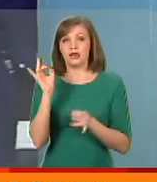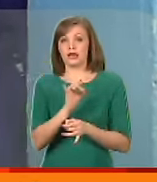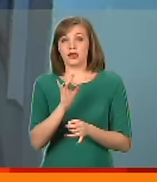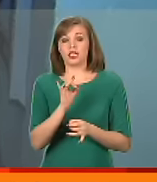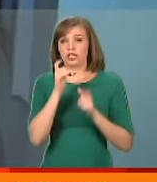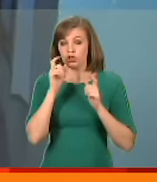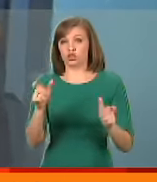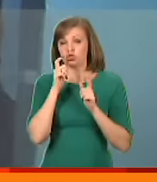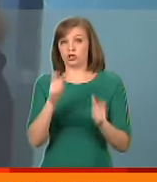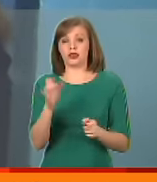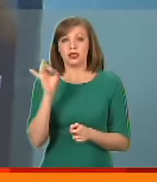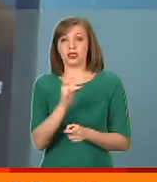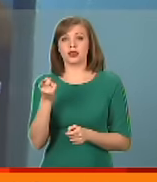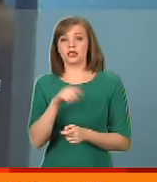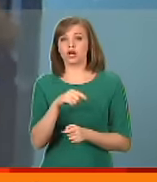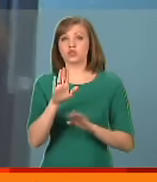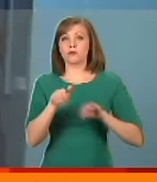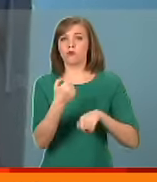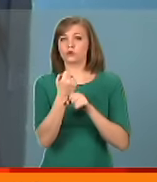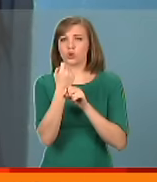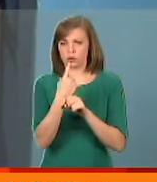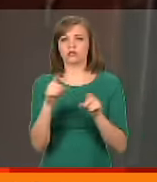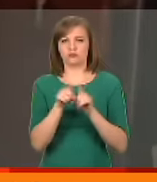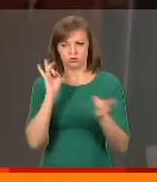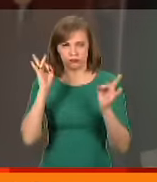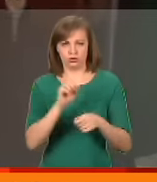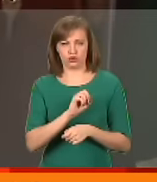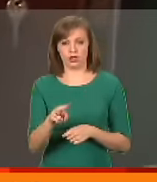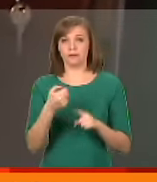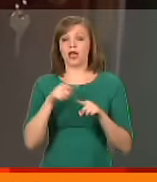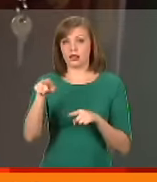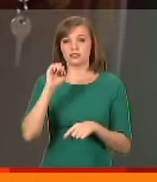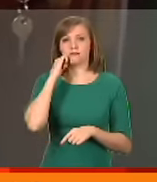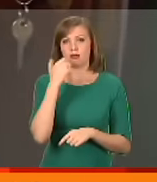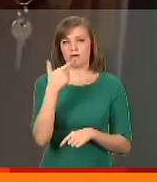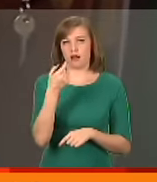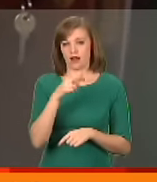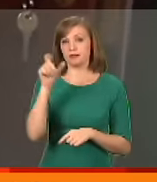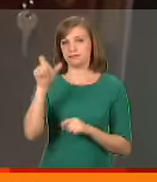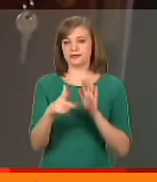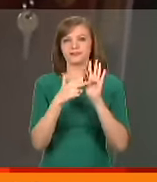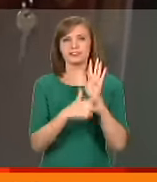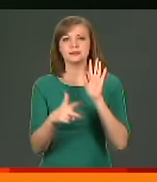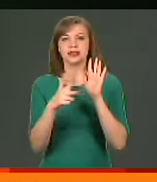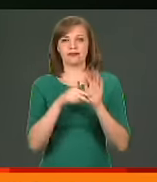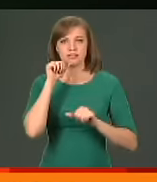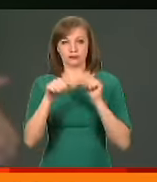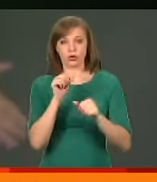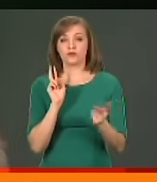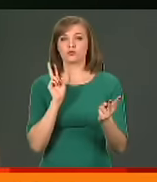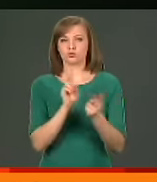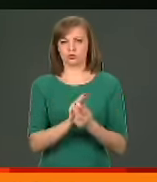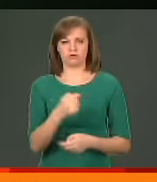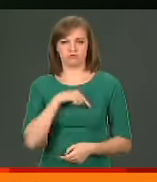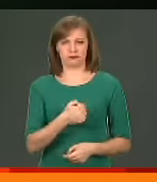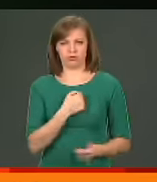стучить і кричить. І навіть після 11 стучить. А це та сама баба Галя. Їй 88 років. Зустрічає нас у